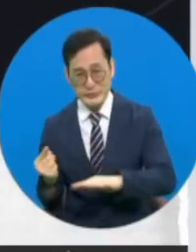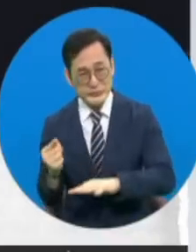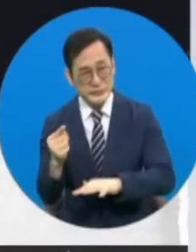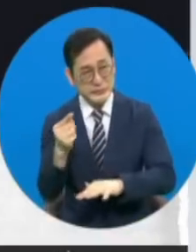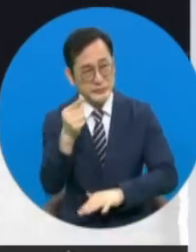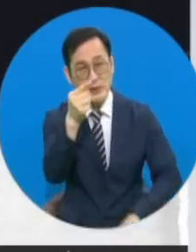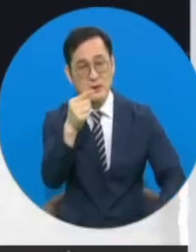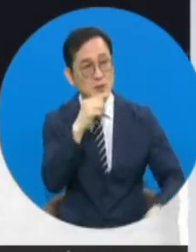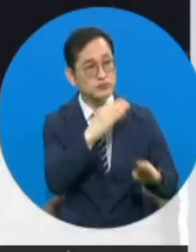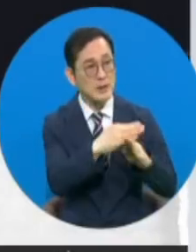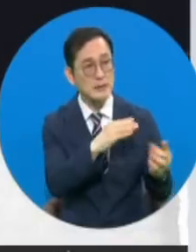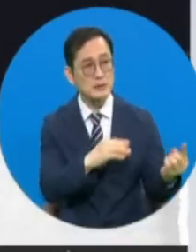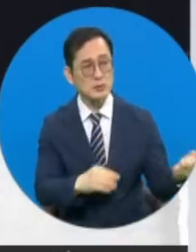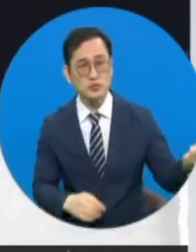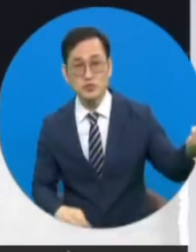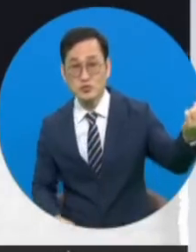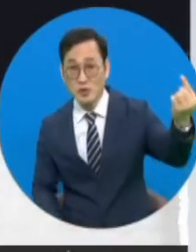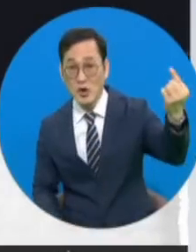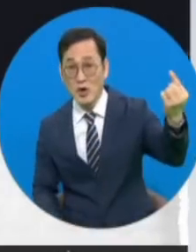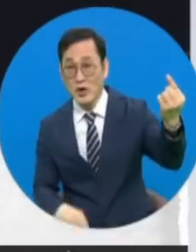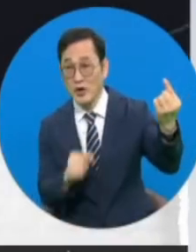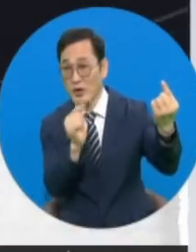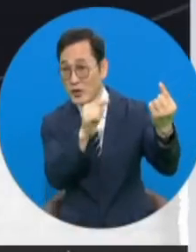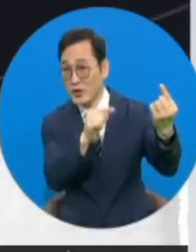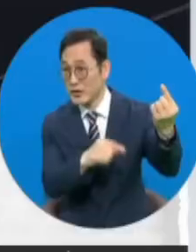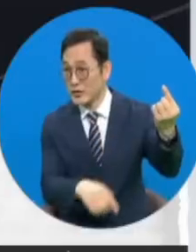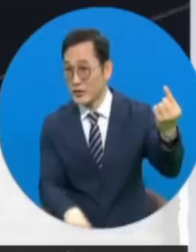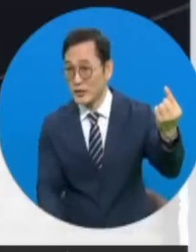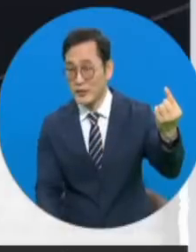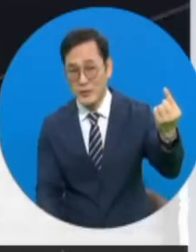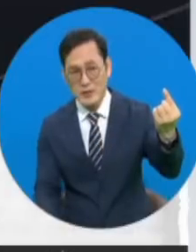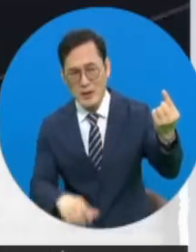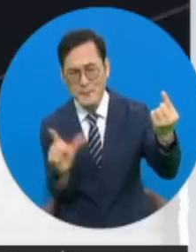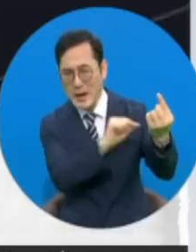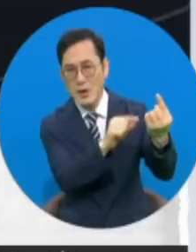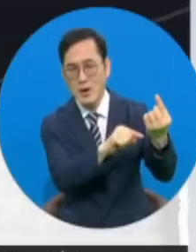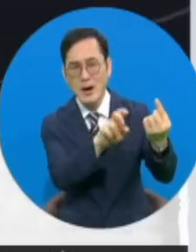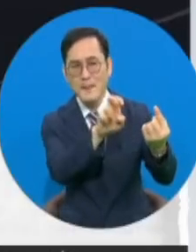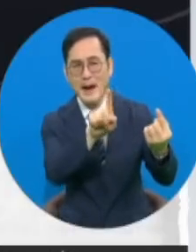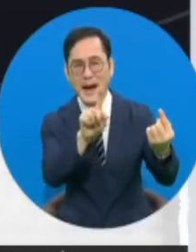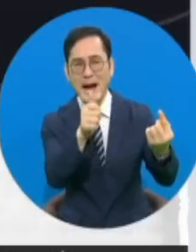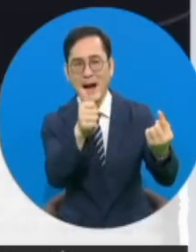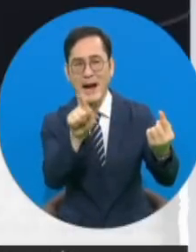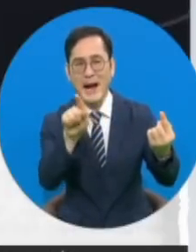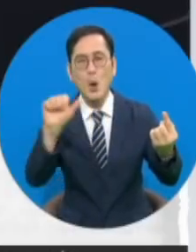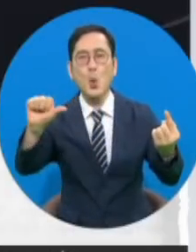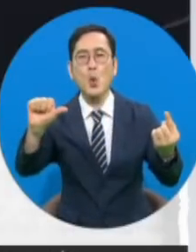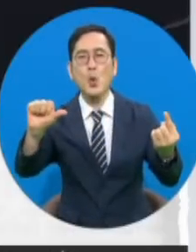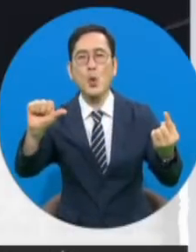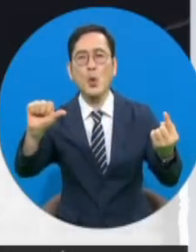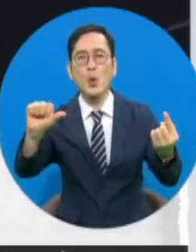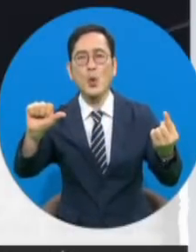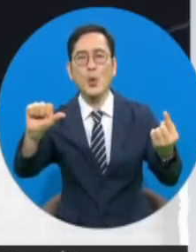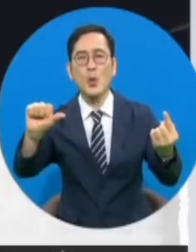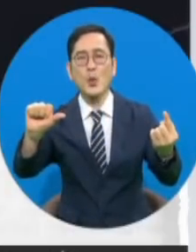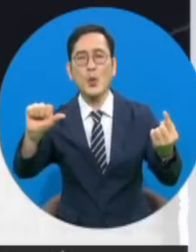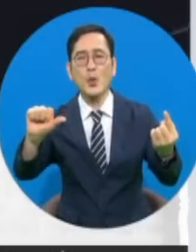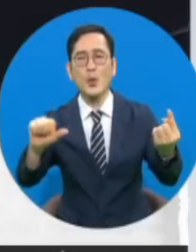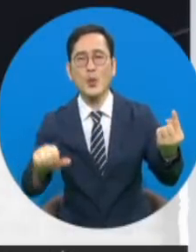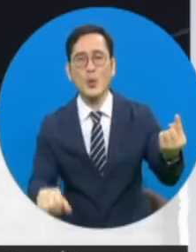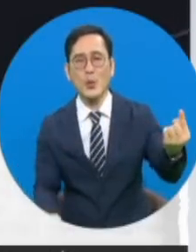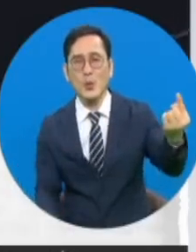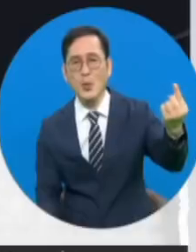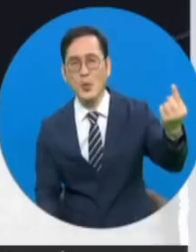보니까 북한이 보통 그 단거리 미사일을 발산할 때 속도가 마하 5 정도입니다 기존의